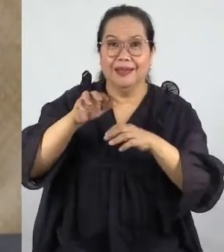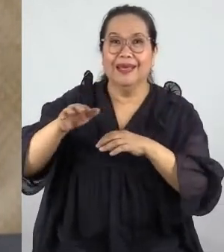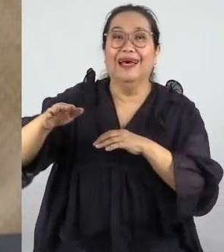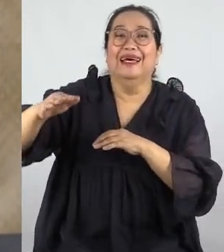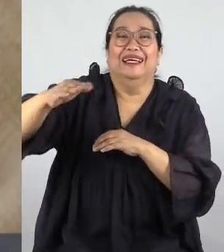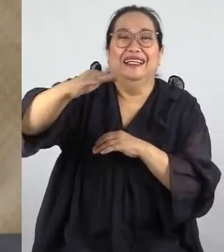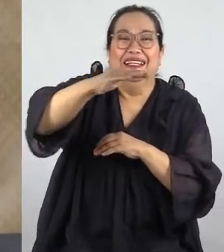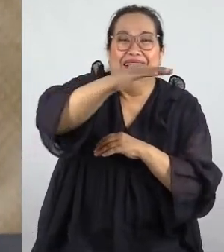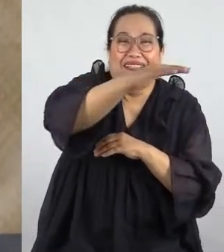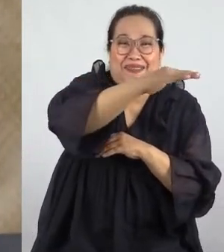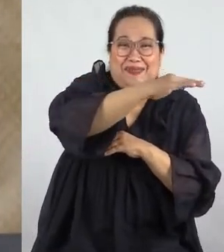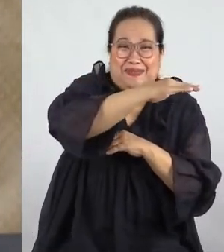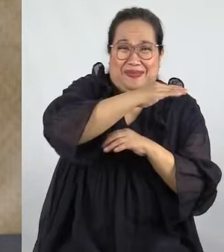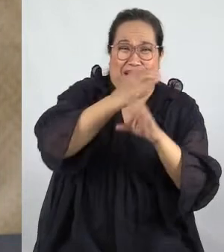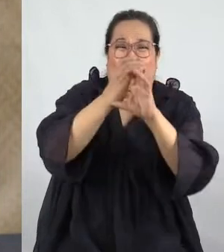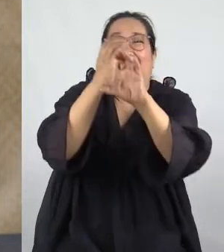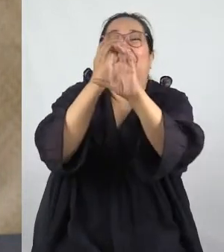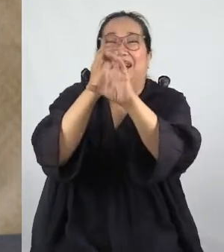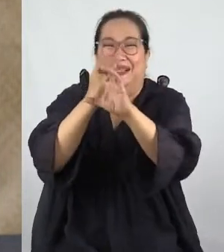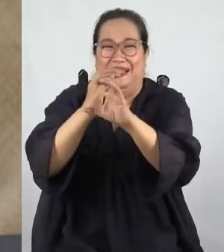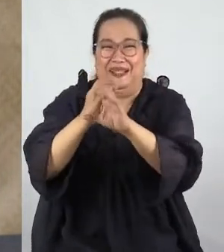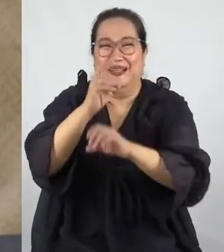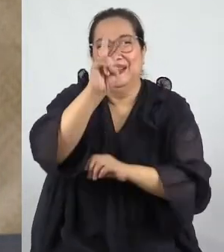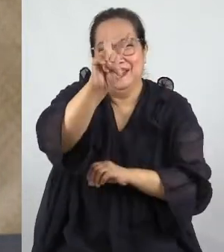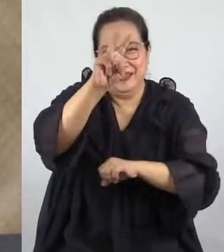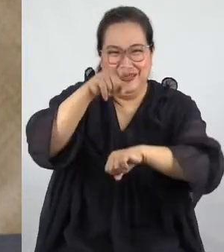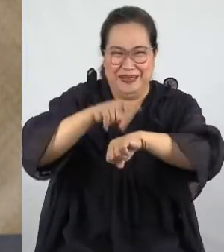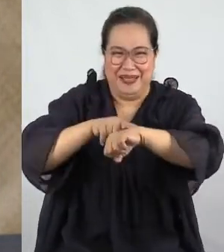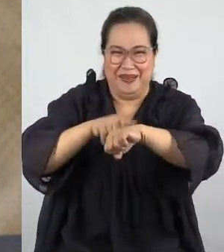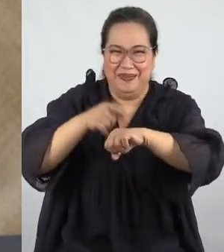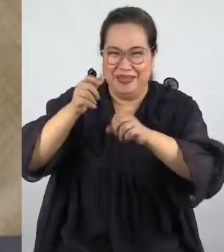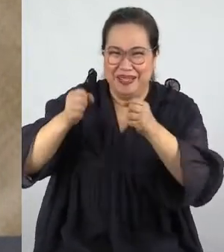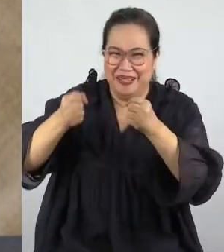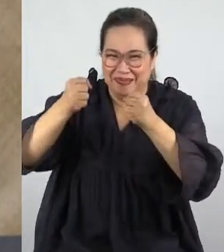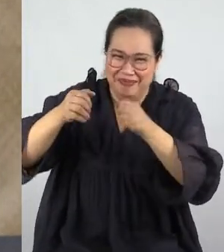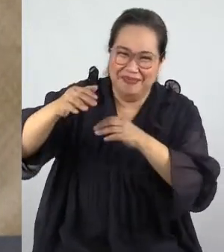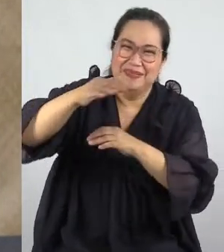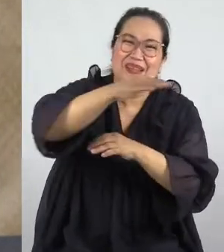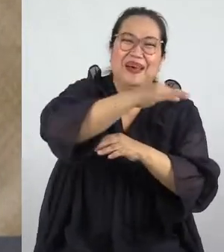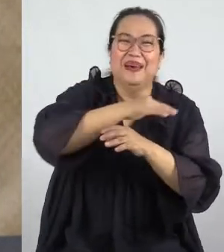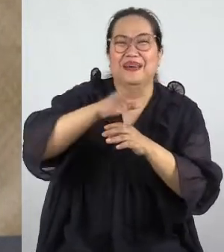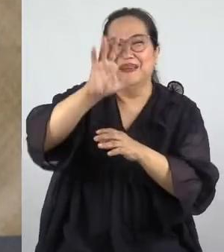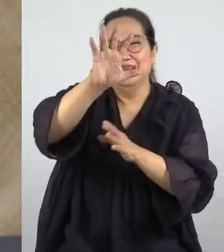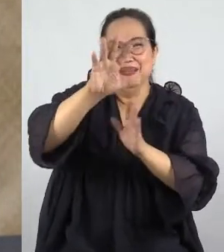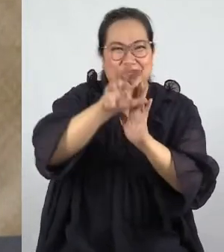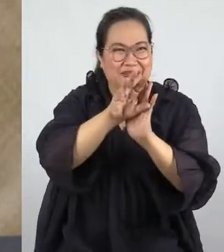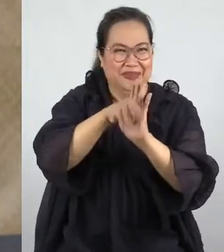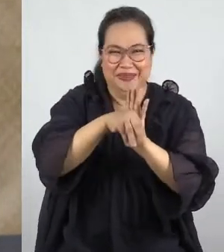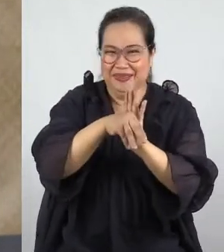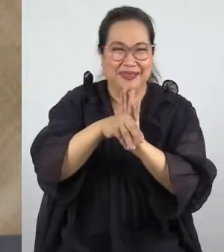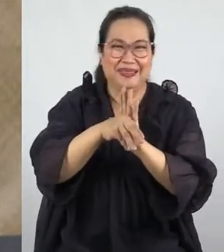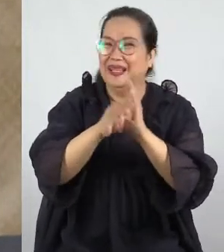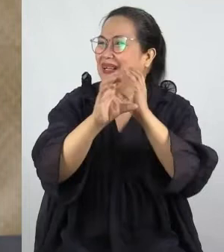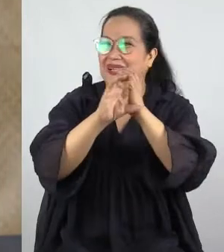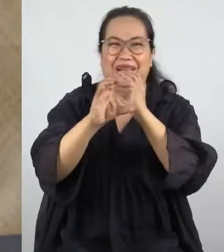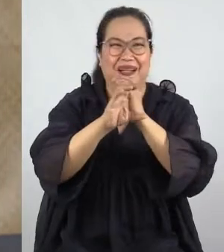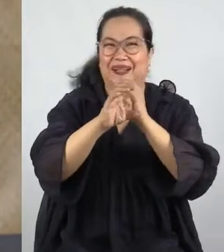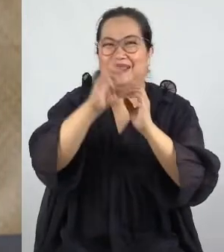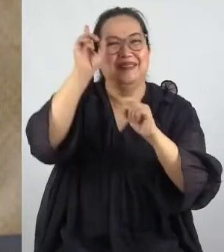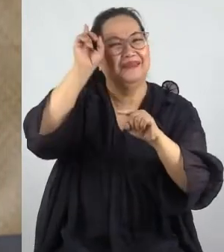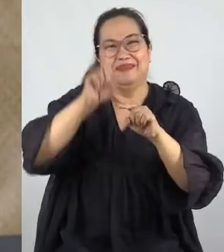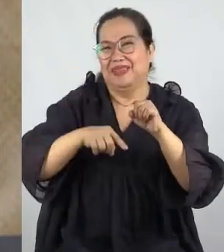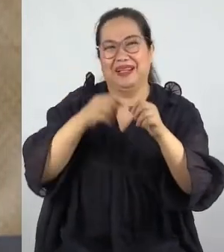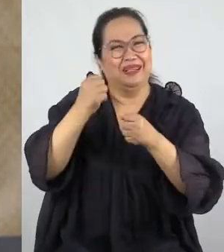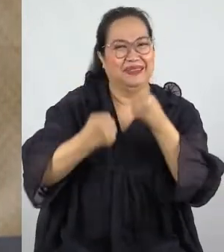paikot ng 2 beses, 5 minutes lang. Hindi na po ako makatakbo